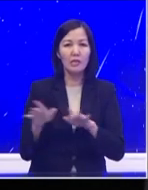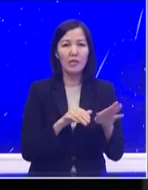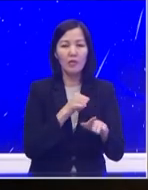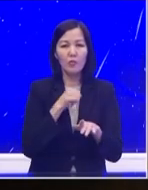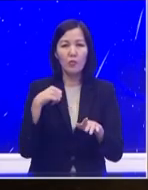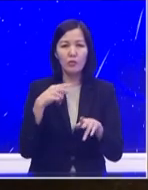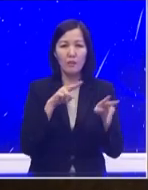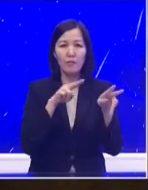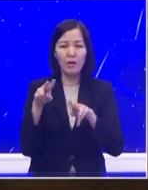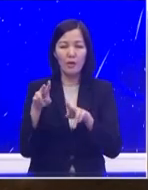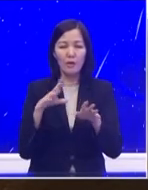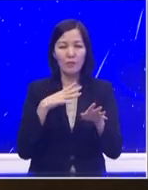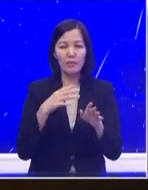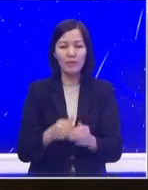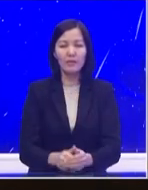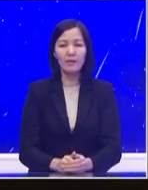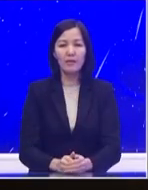өзі тікелей бақылауға алған.